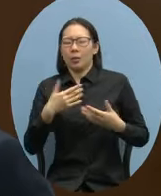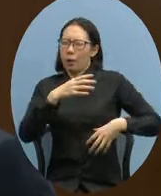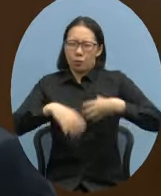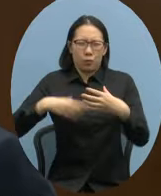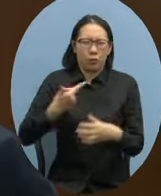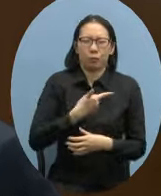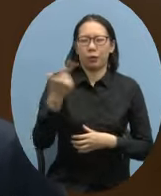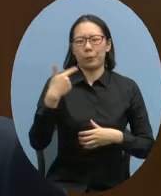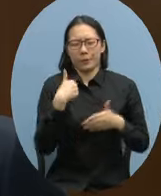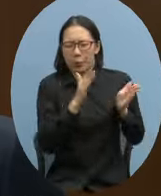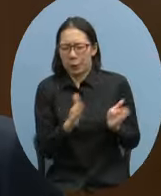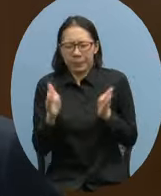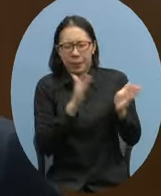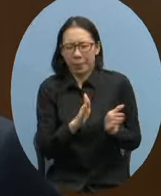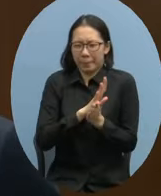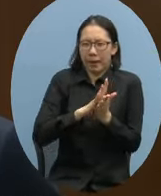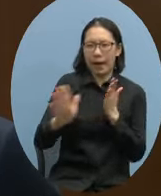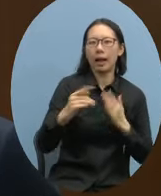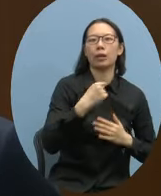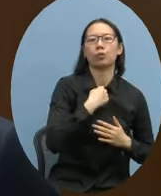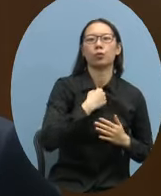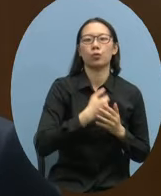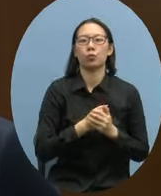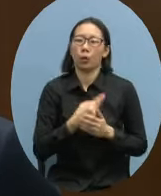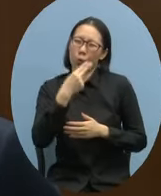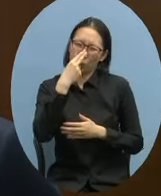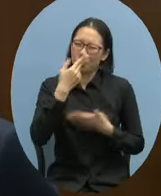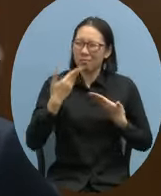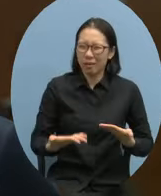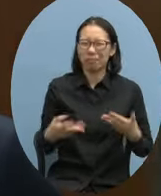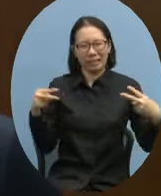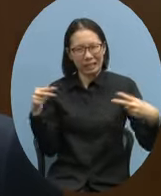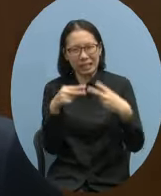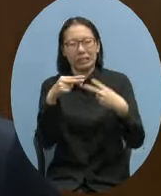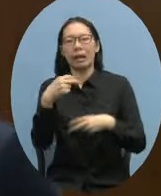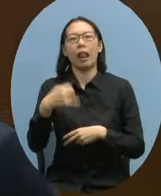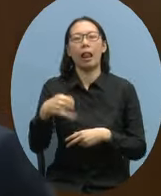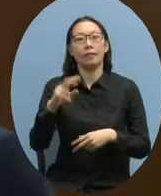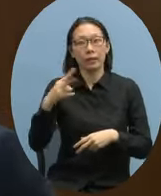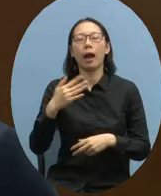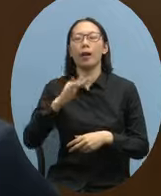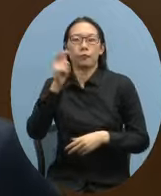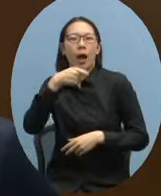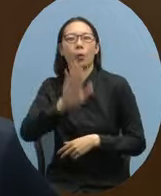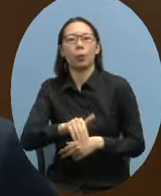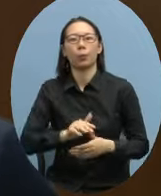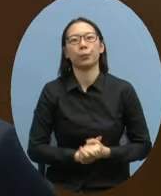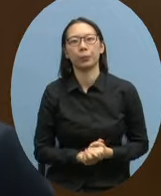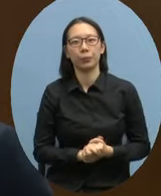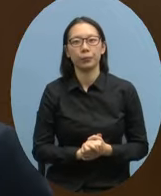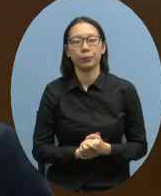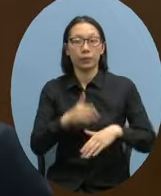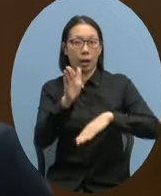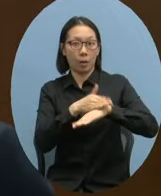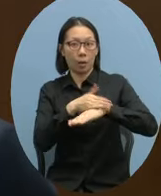嘅會議咧就都排緊隊。咁所以未必可能今日見到佢，咁大家都會快噶啦。咁啊，當然頭先